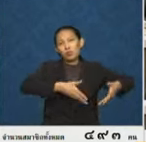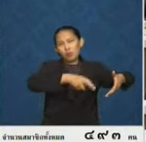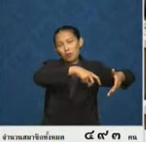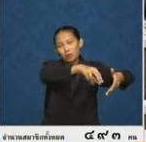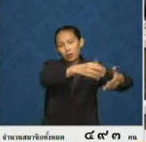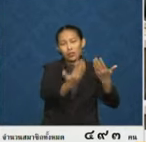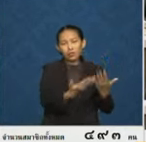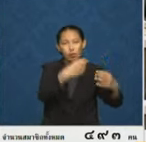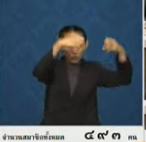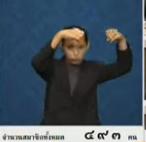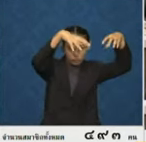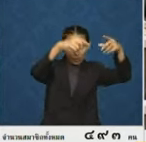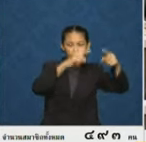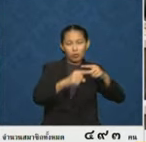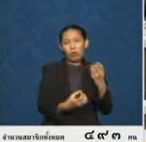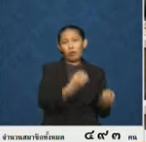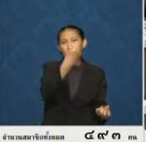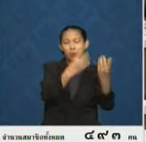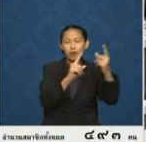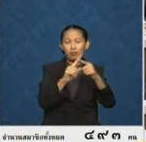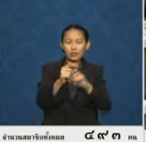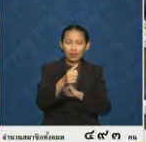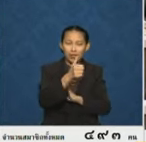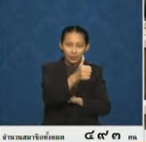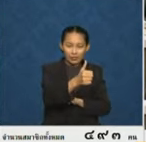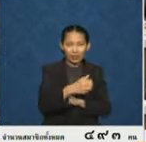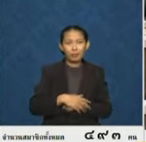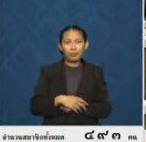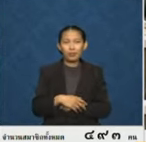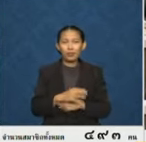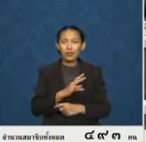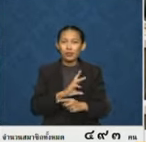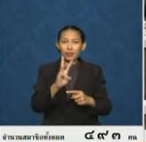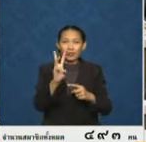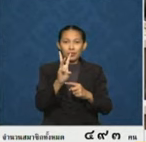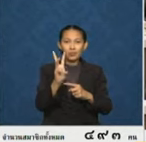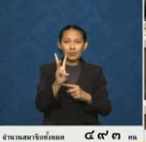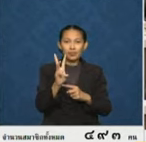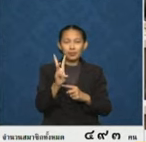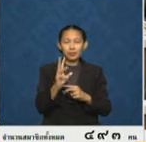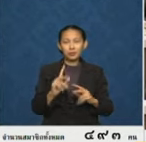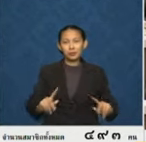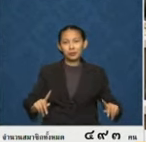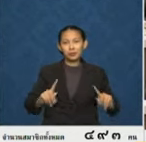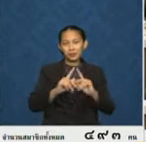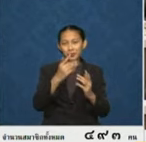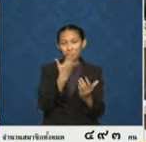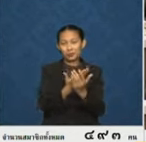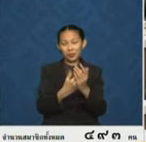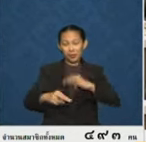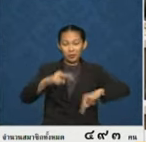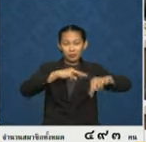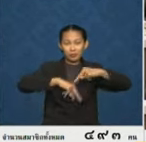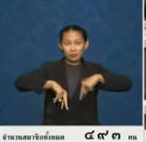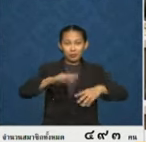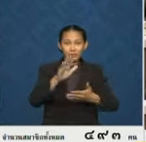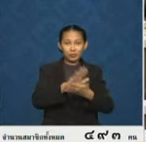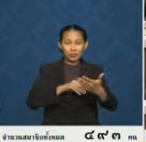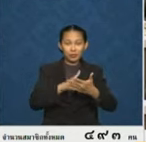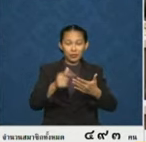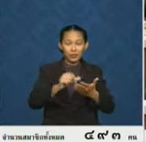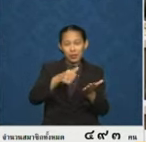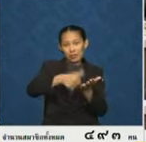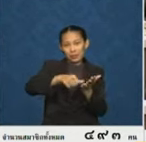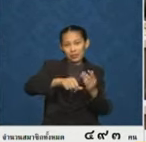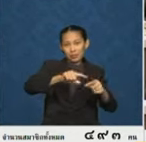ไฟการปลูกต้นไม้การลอกท่อและการบริหารจัดการน้ำท่วมด้วยครับ6ครับขอให้กระทรวงการคลังศึกษาแนวทางการพิจารณาการเก็บภาษี